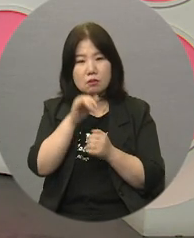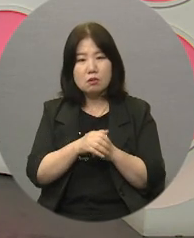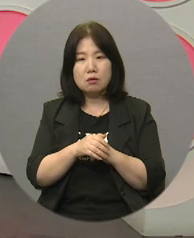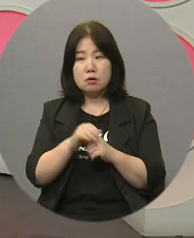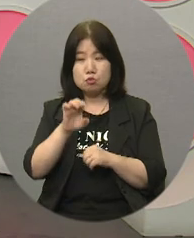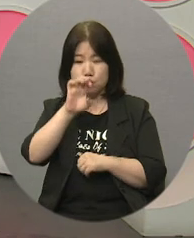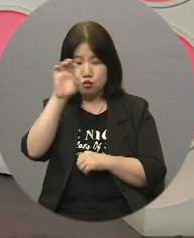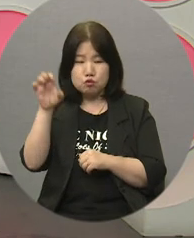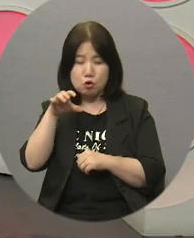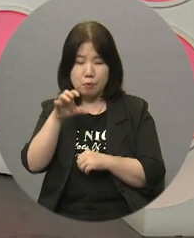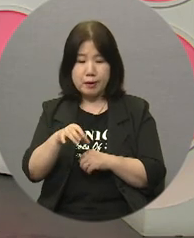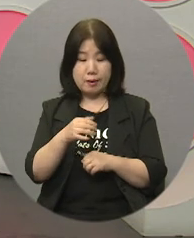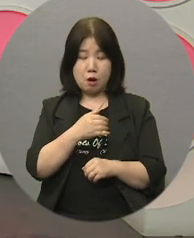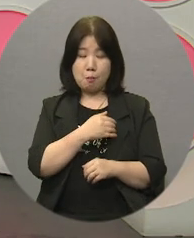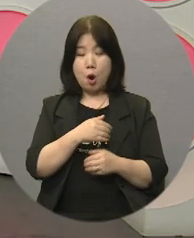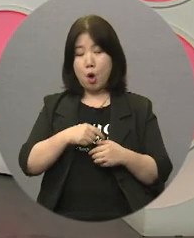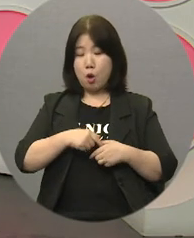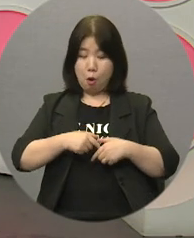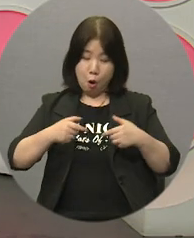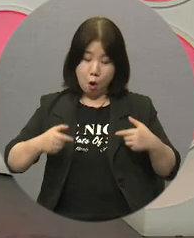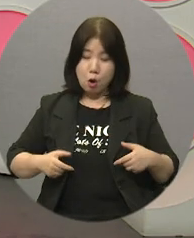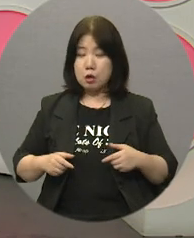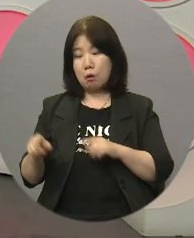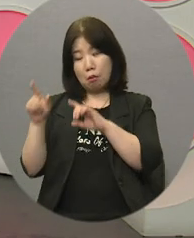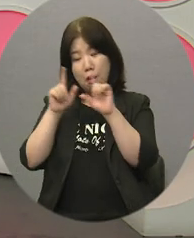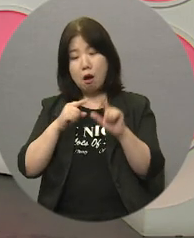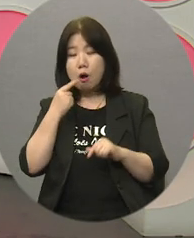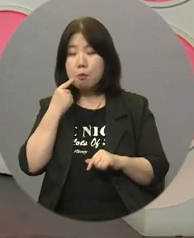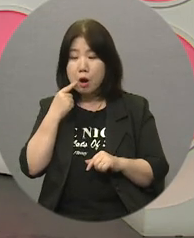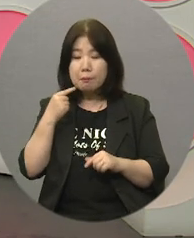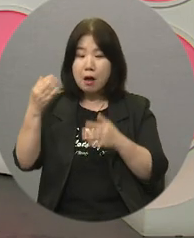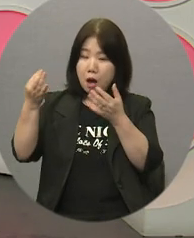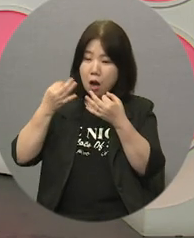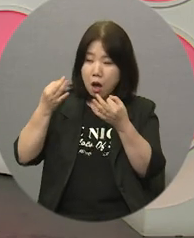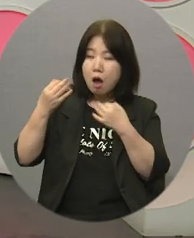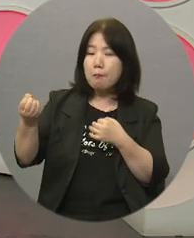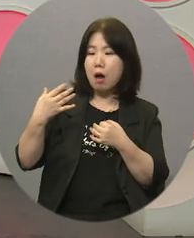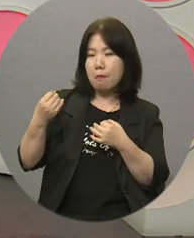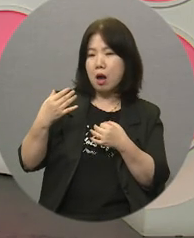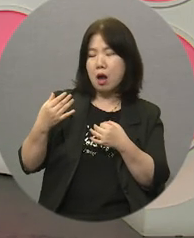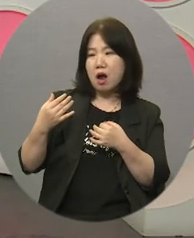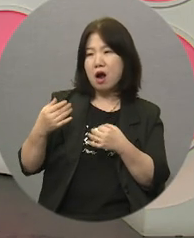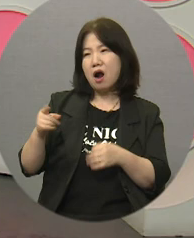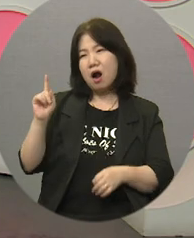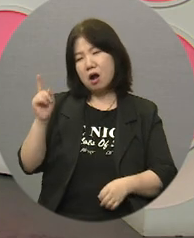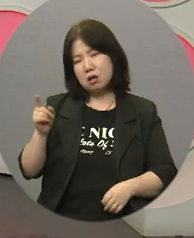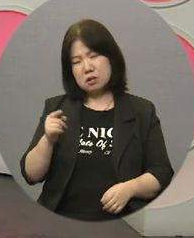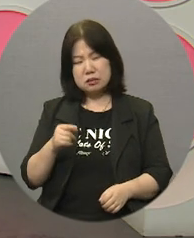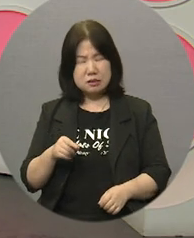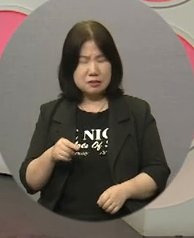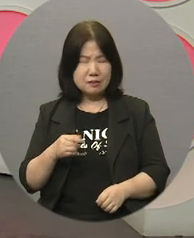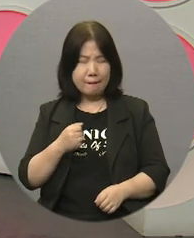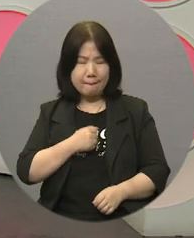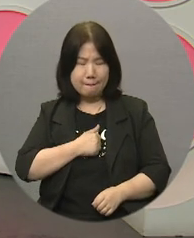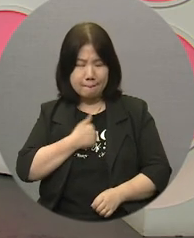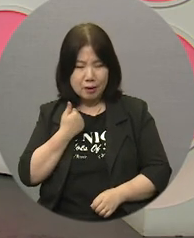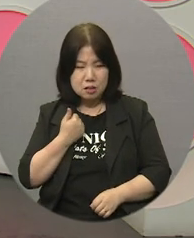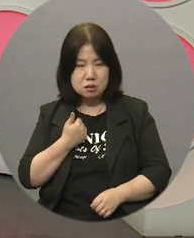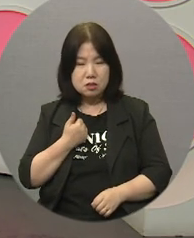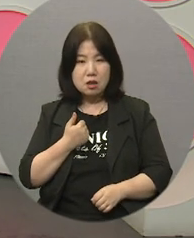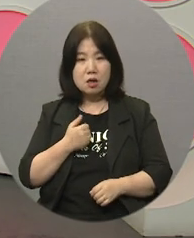유럽에서 한가하게 사는 내가 부럽다는 말을 들을 때면 화도 무척 나고 나